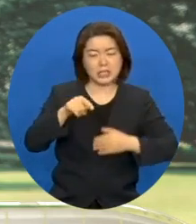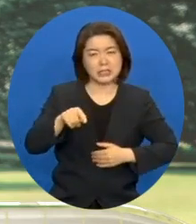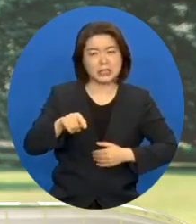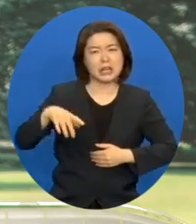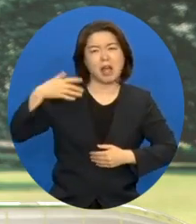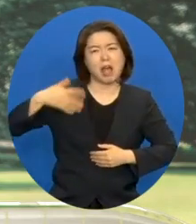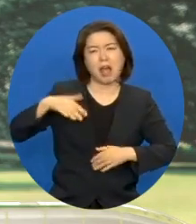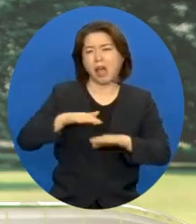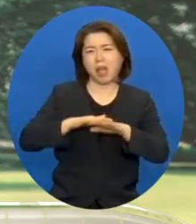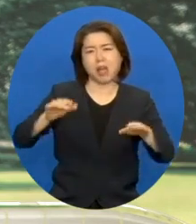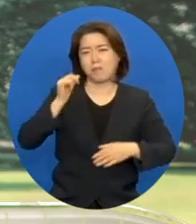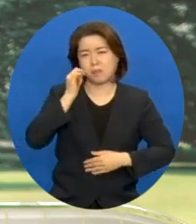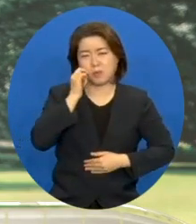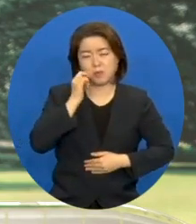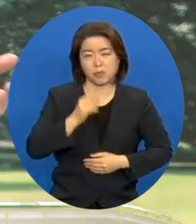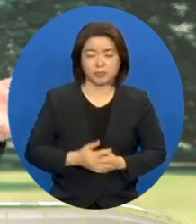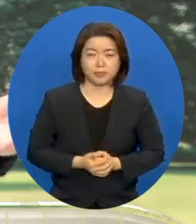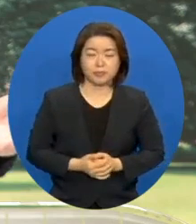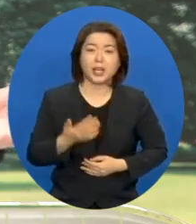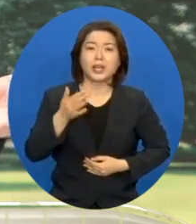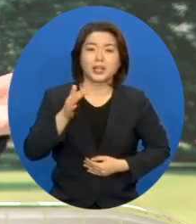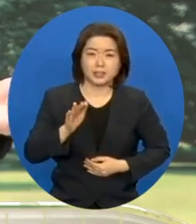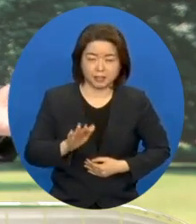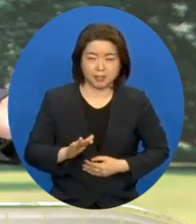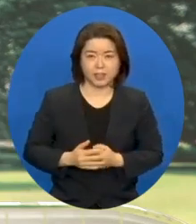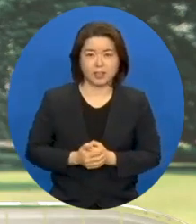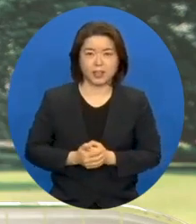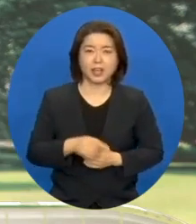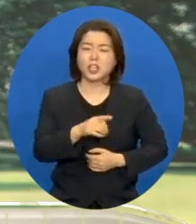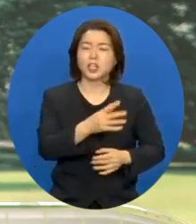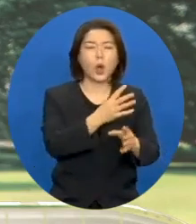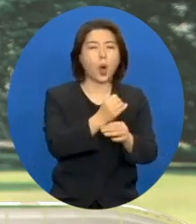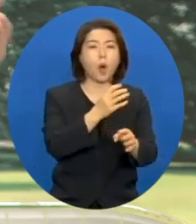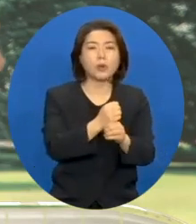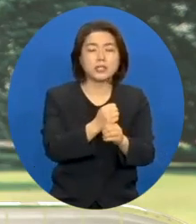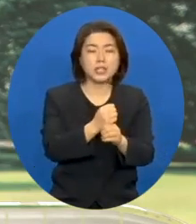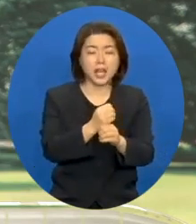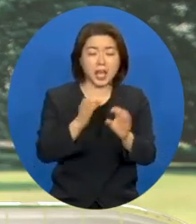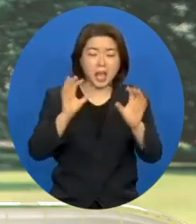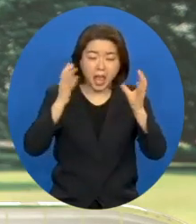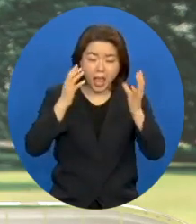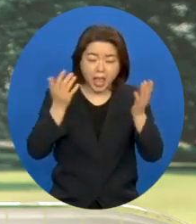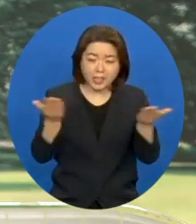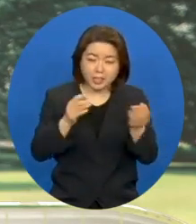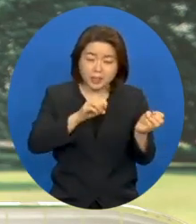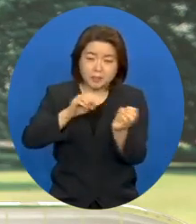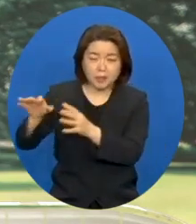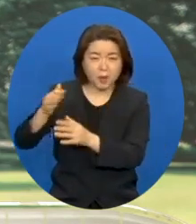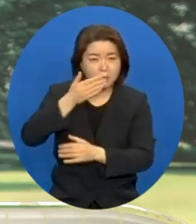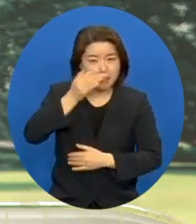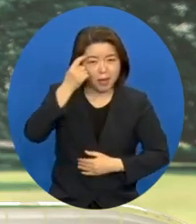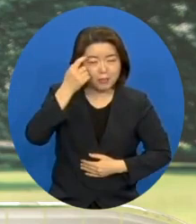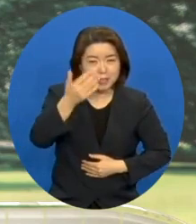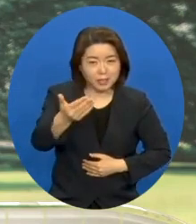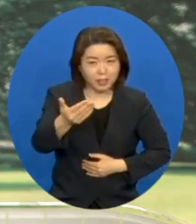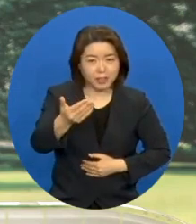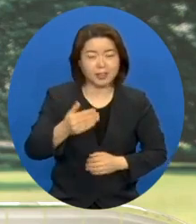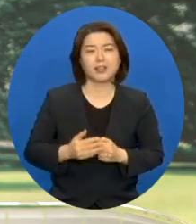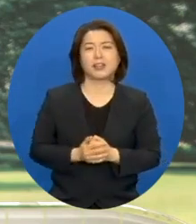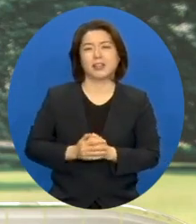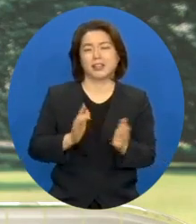되고 있는 거예요. 그런데 여러분, 이거 언제 어린아이의 일이 버려질까요? 예수님